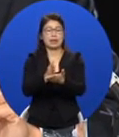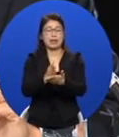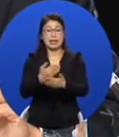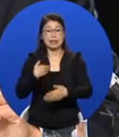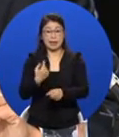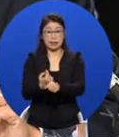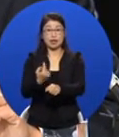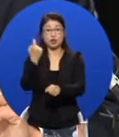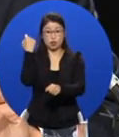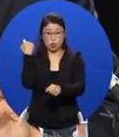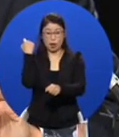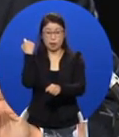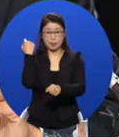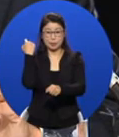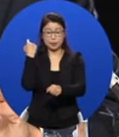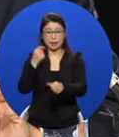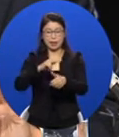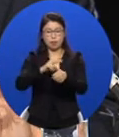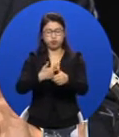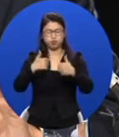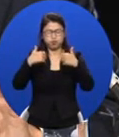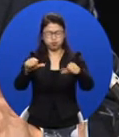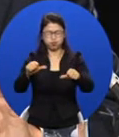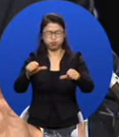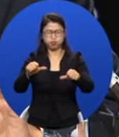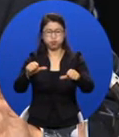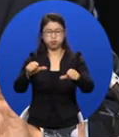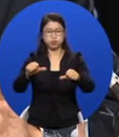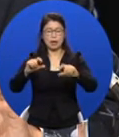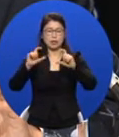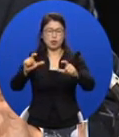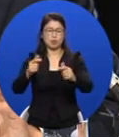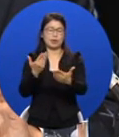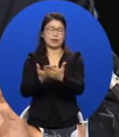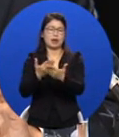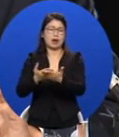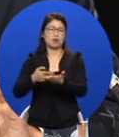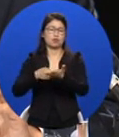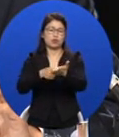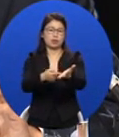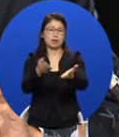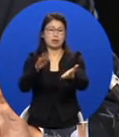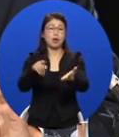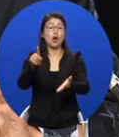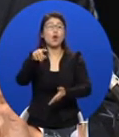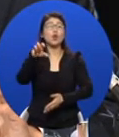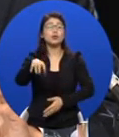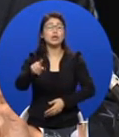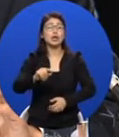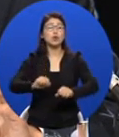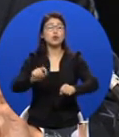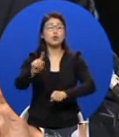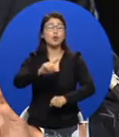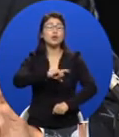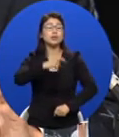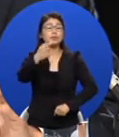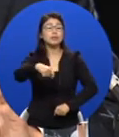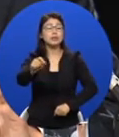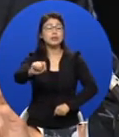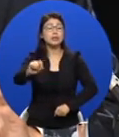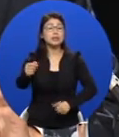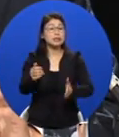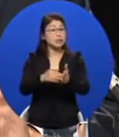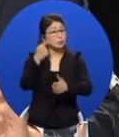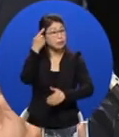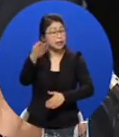작년도에 재해 대책 선포해달라고 서명할 때 어디에 있었습니까? 서명할 때 서명했습니까?